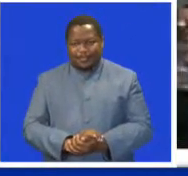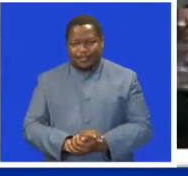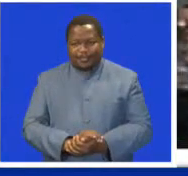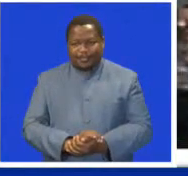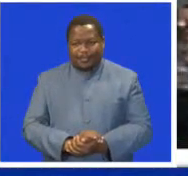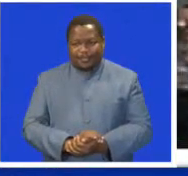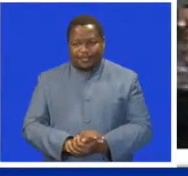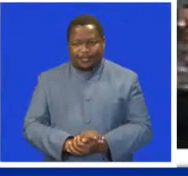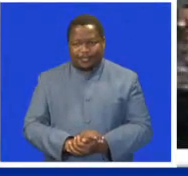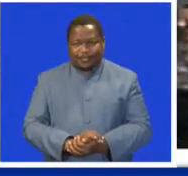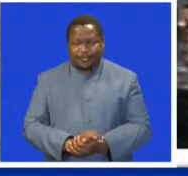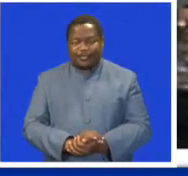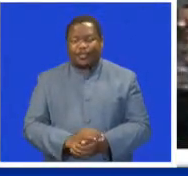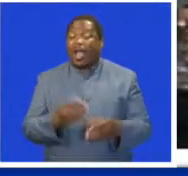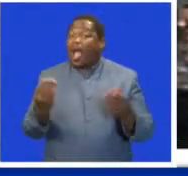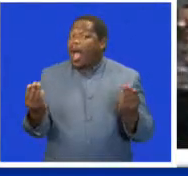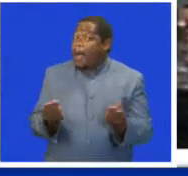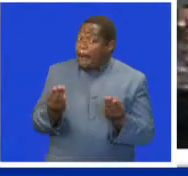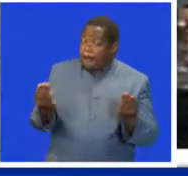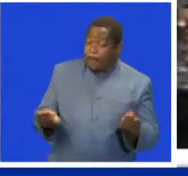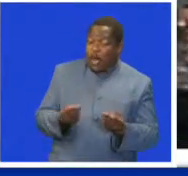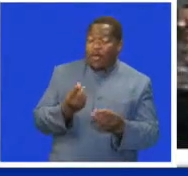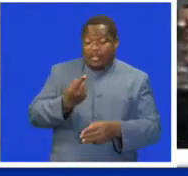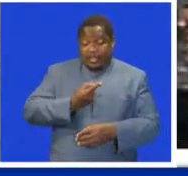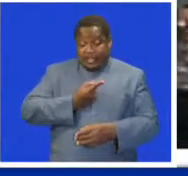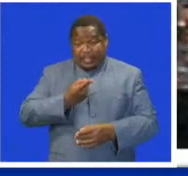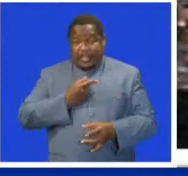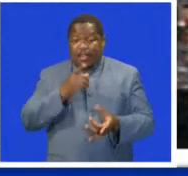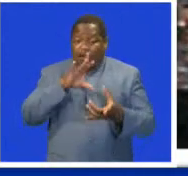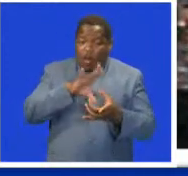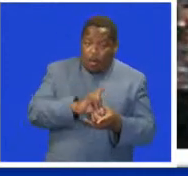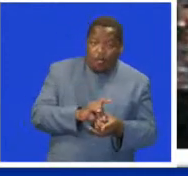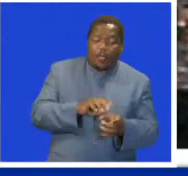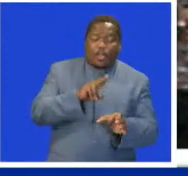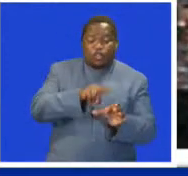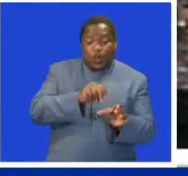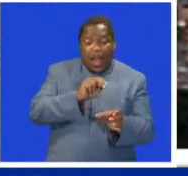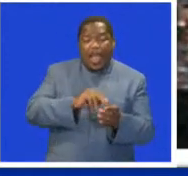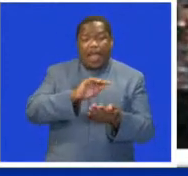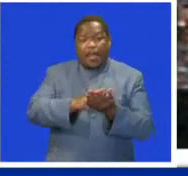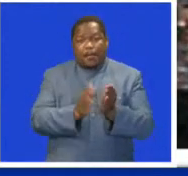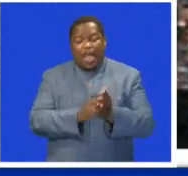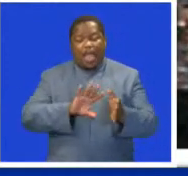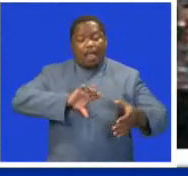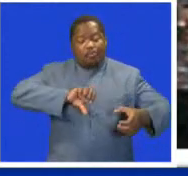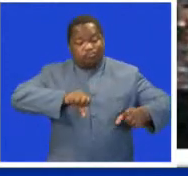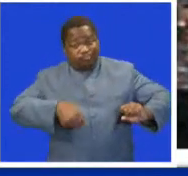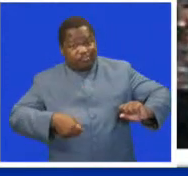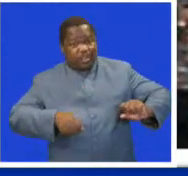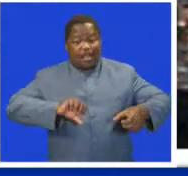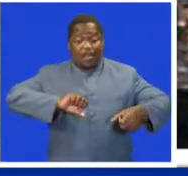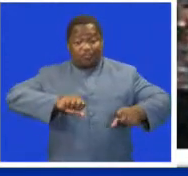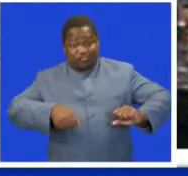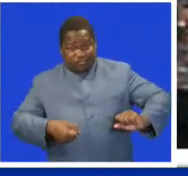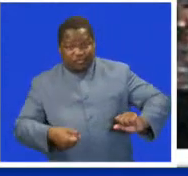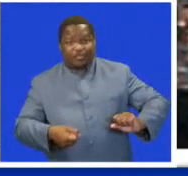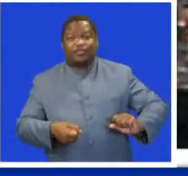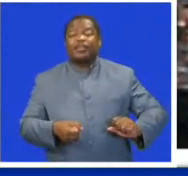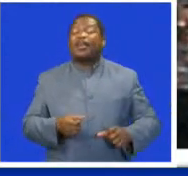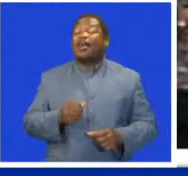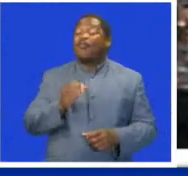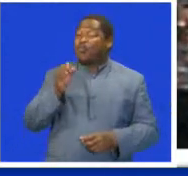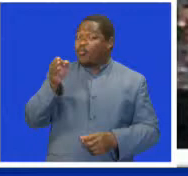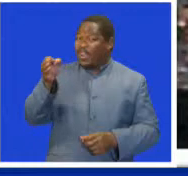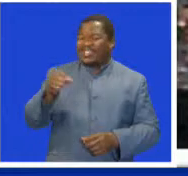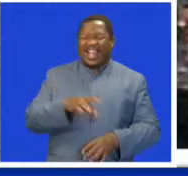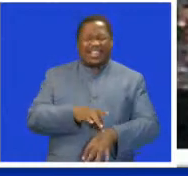Bamfula batiphisela tshwala emakhaya ngenxa yokungatholakali kwabo etitolo basengodini ukuthola kugula kanti lokusho ngumcondisi wetempilo uDokotela